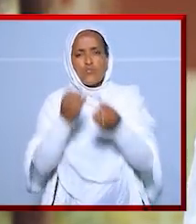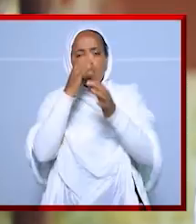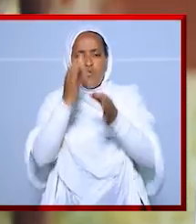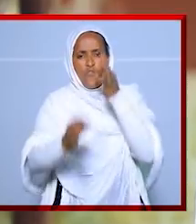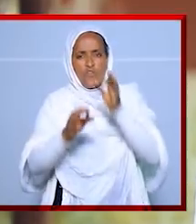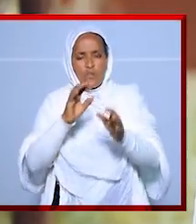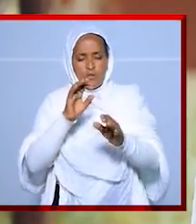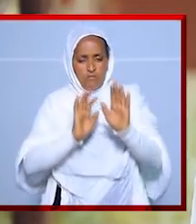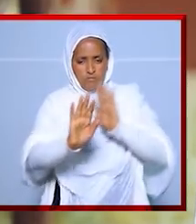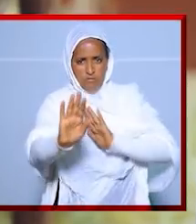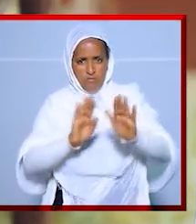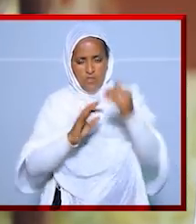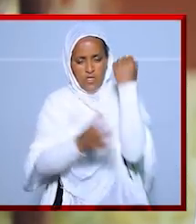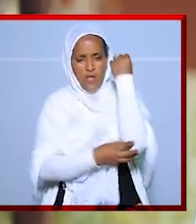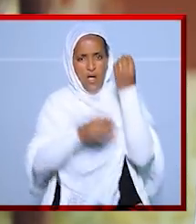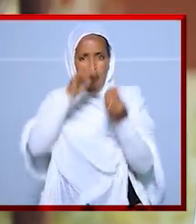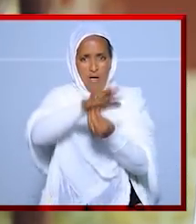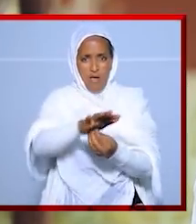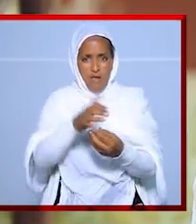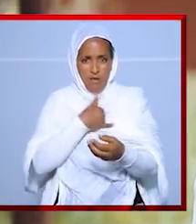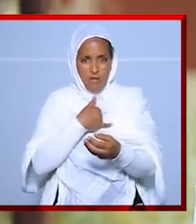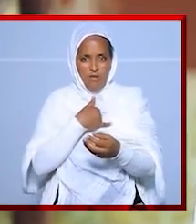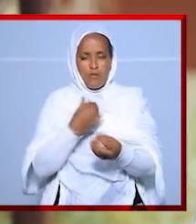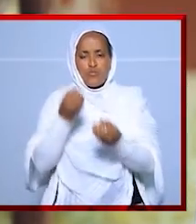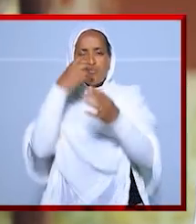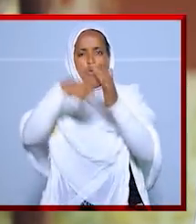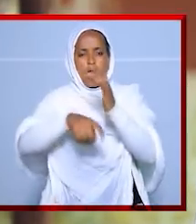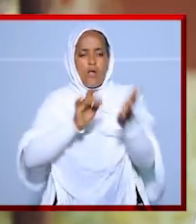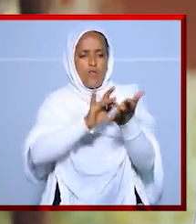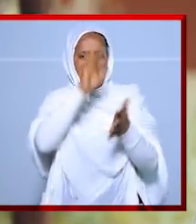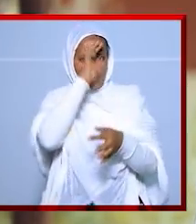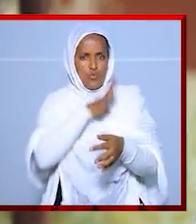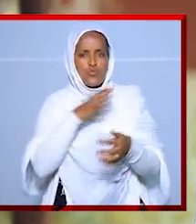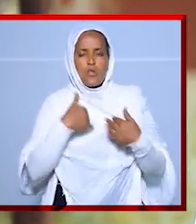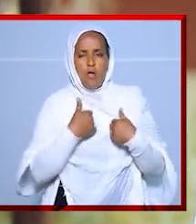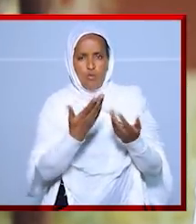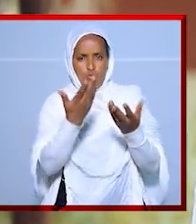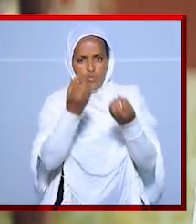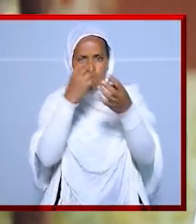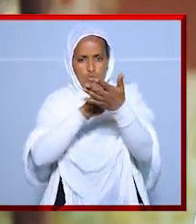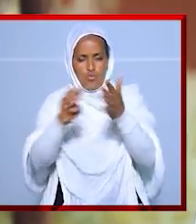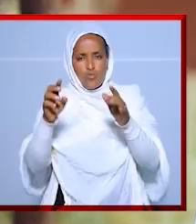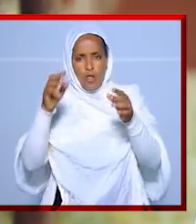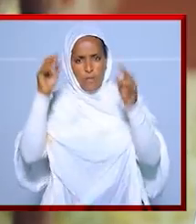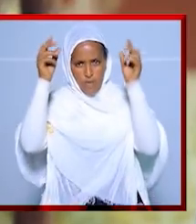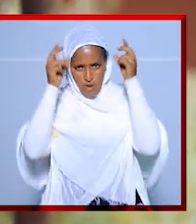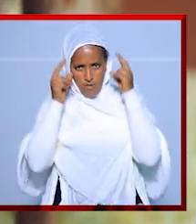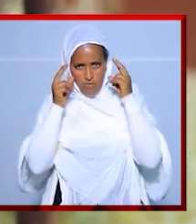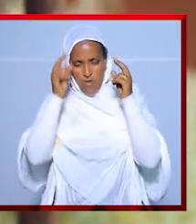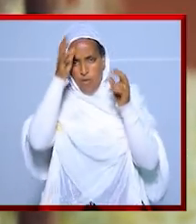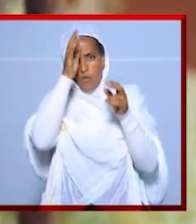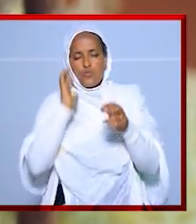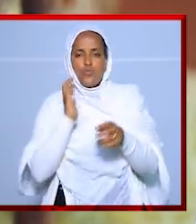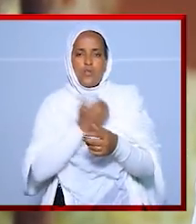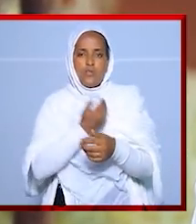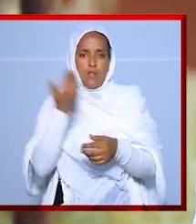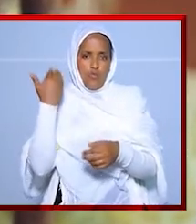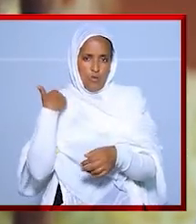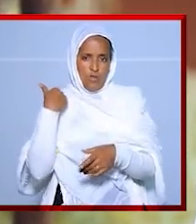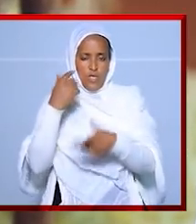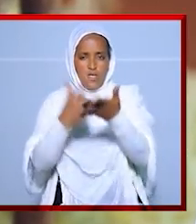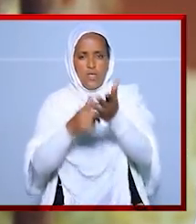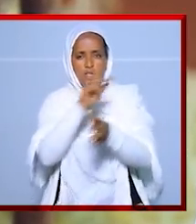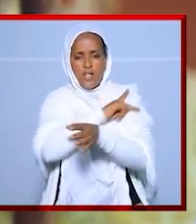ብዙ ፍርድ እየጎደለው ድሃ እየተበደለ ሲሄድ ብዙ ዋጋ የከፈሉ ሰዎች ነበሩ፣ ብዙ ቅዱሳን መነኮሳት አባቶች ነበሩ።